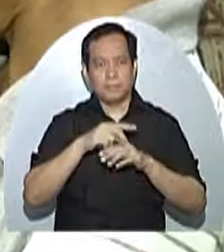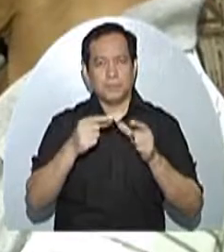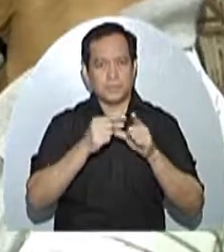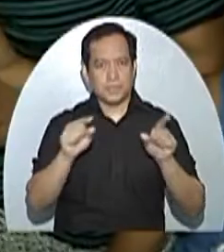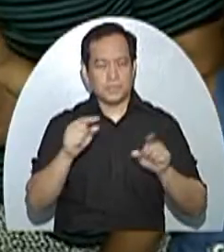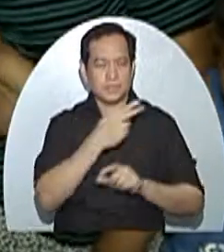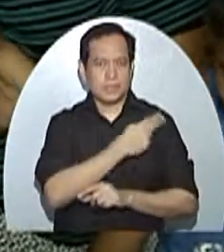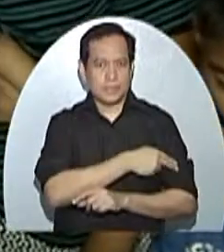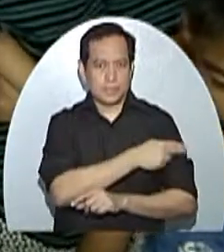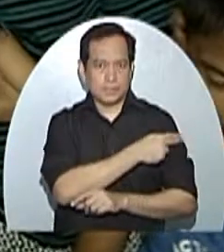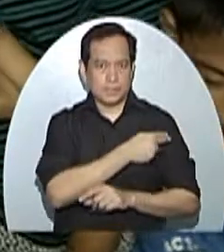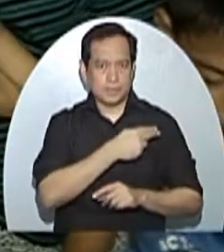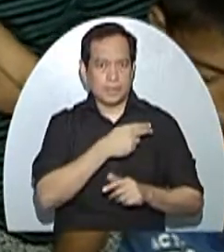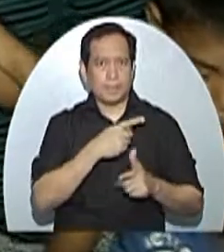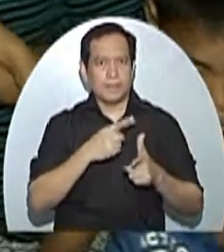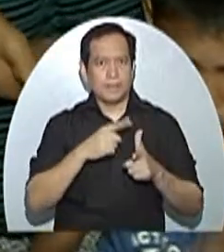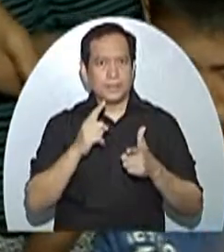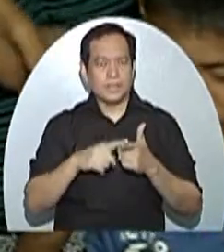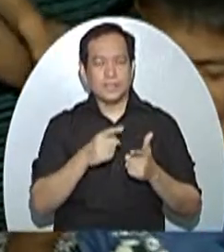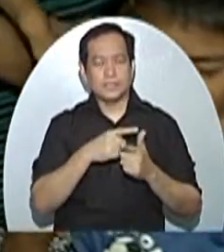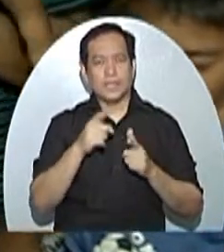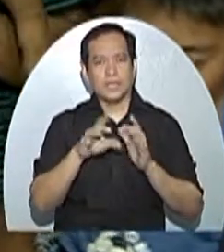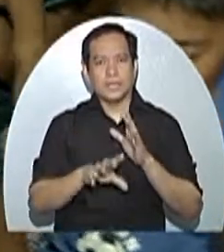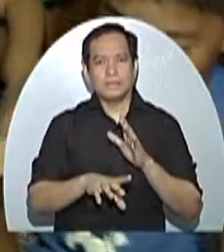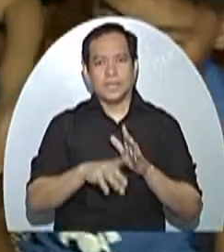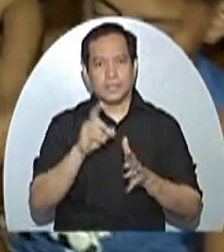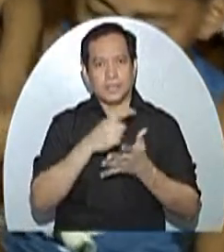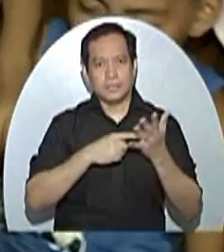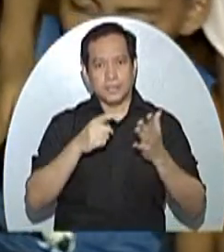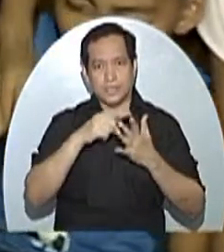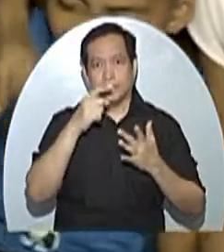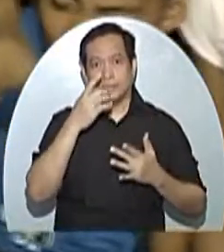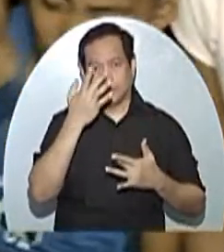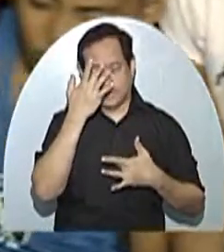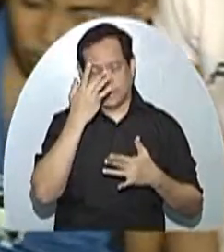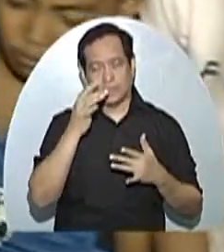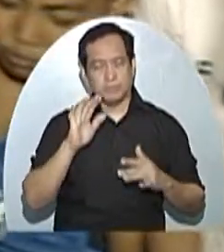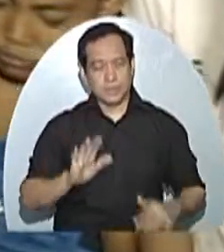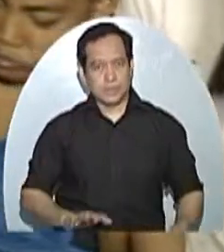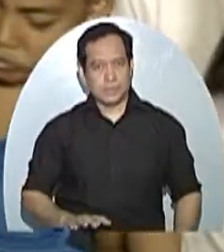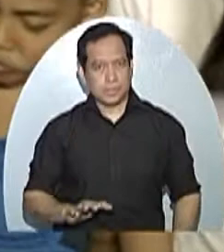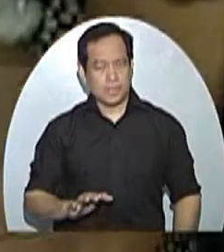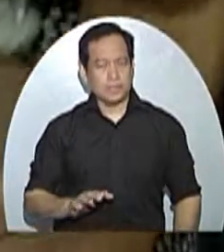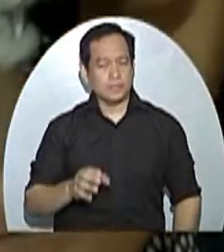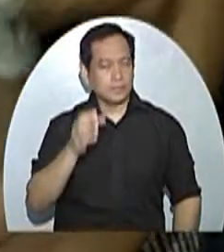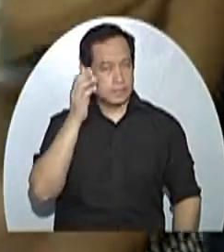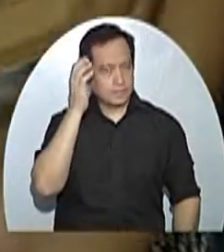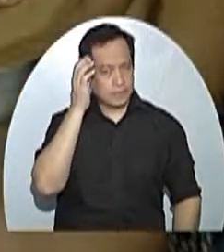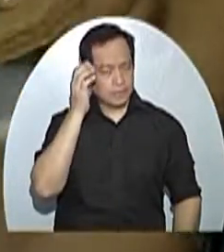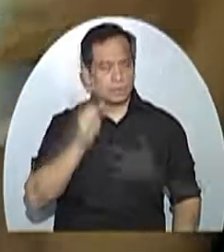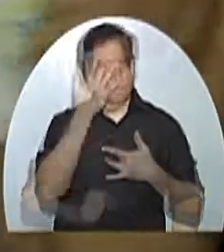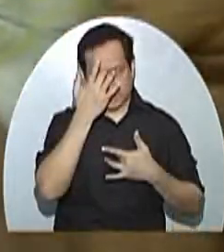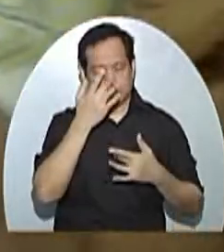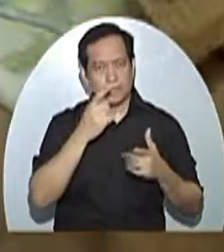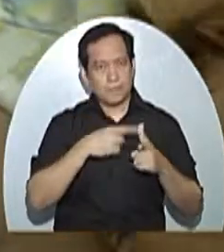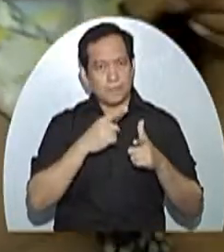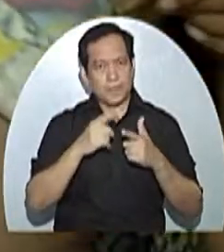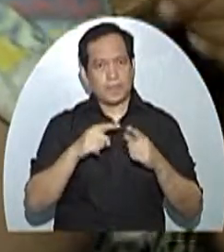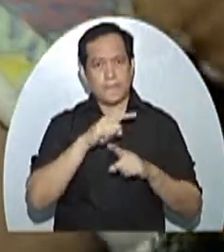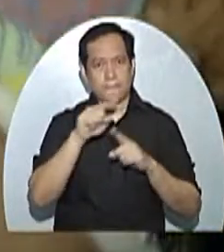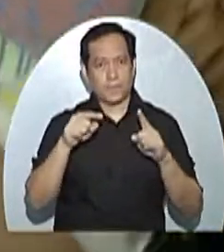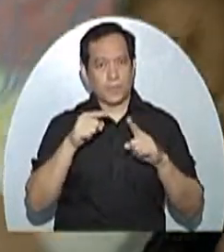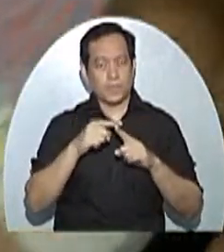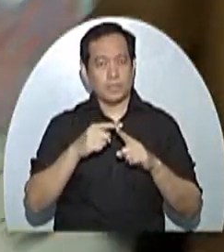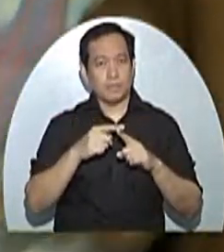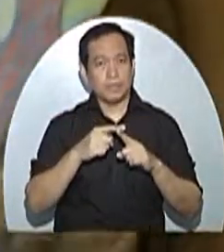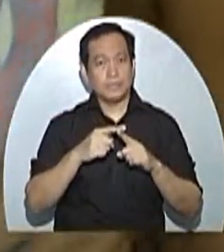Children's Hospital. Dito naalaman nila ang tunay na sitwasyon ng kanilang anak na si Cedrick. Nung